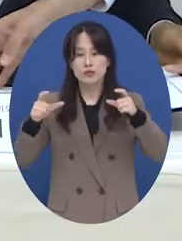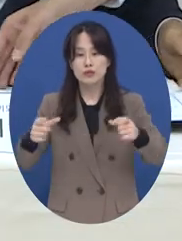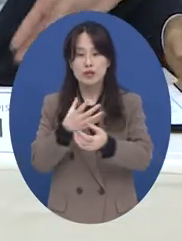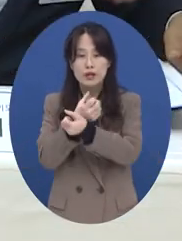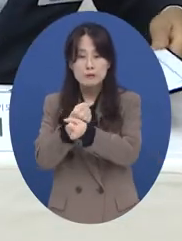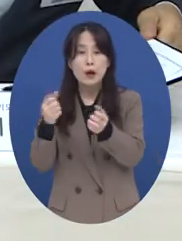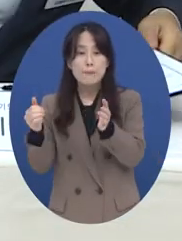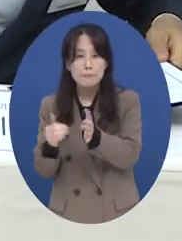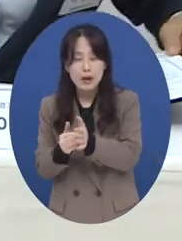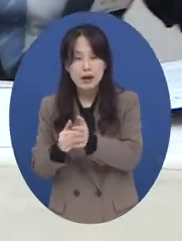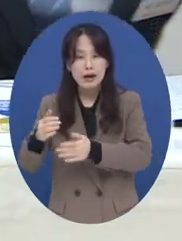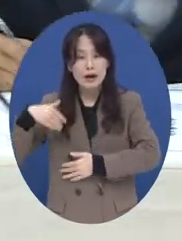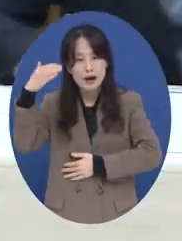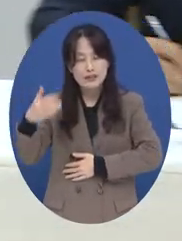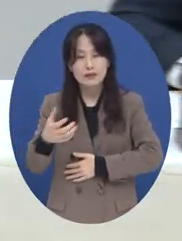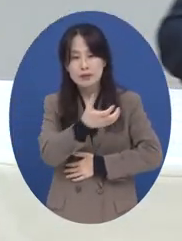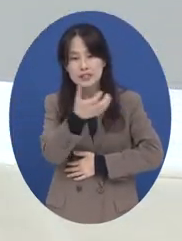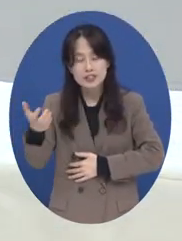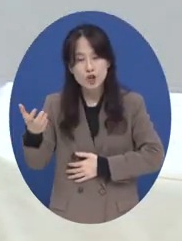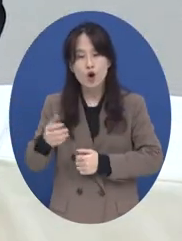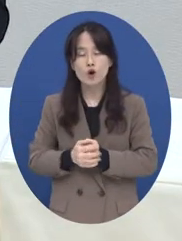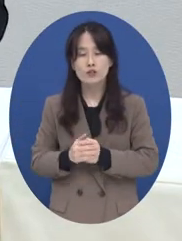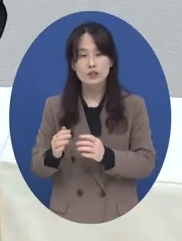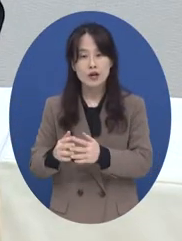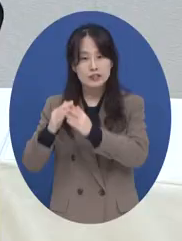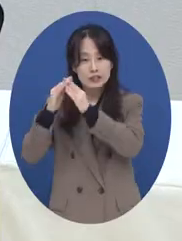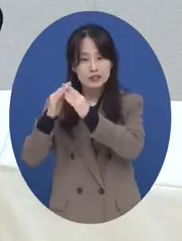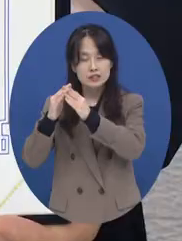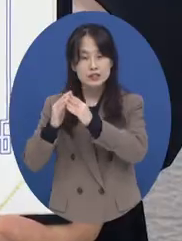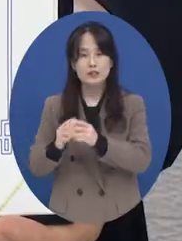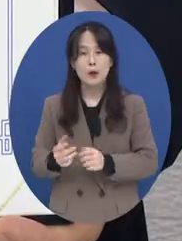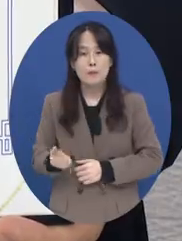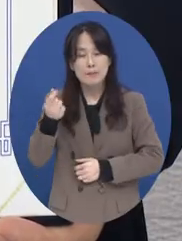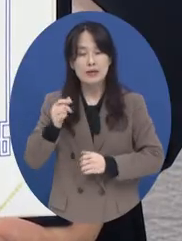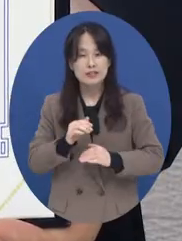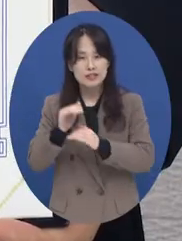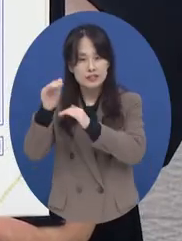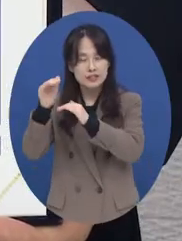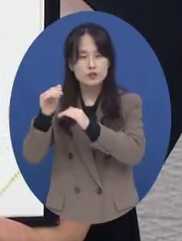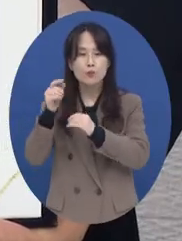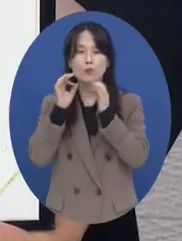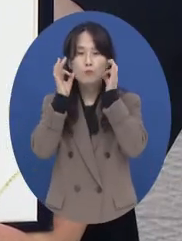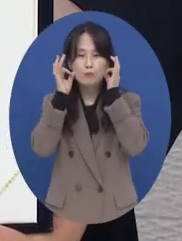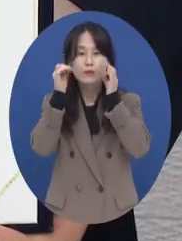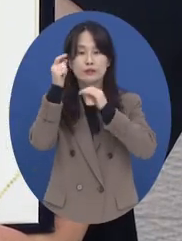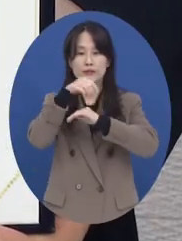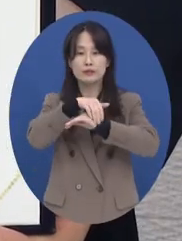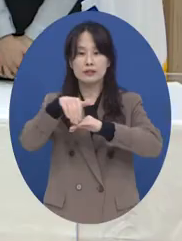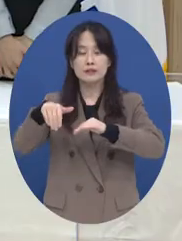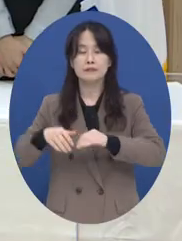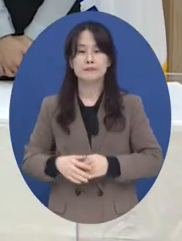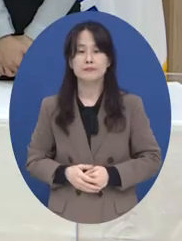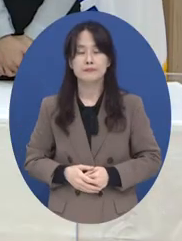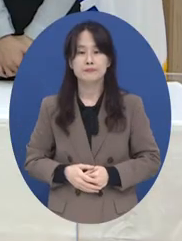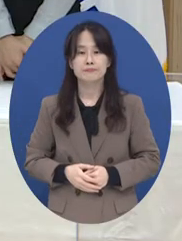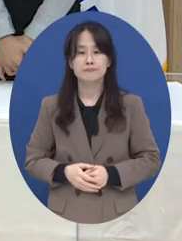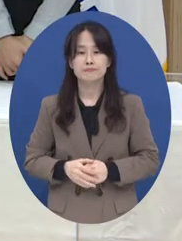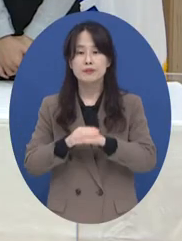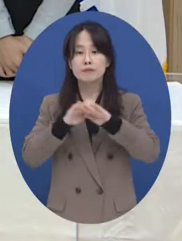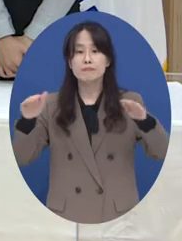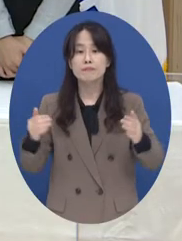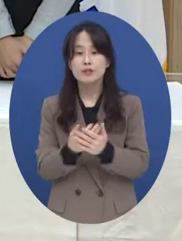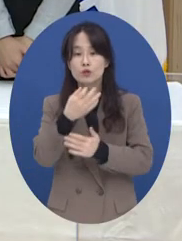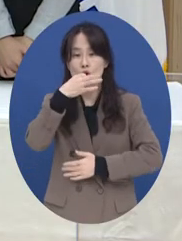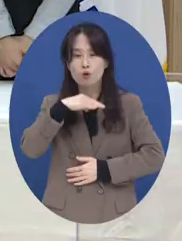업무 협약을 마무리하고 이전과 신설 작업 등이 빠르게 진행되도록 힘쓸 계획입니다. 지역